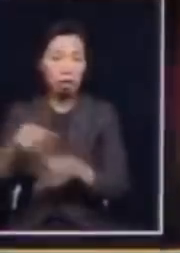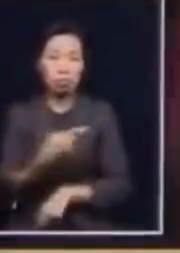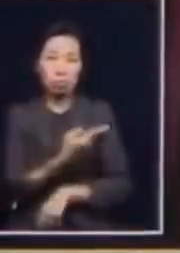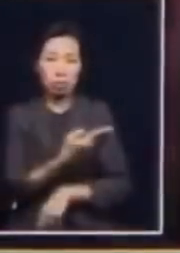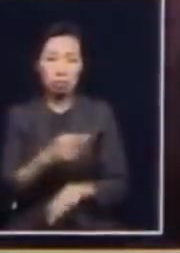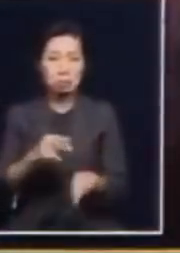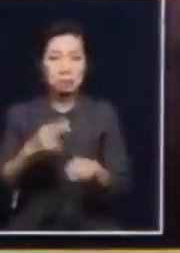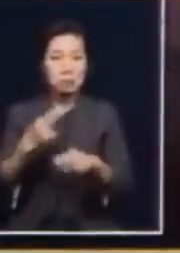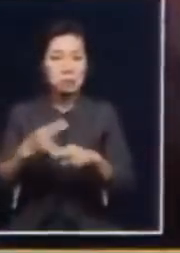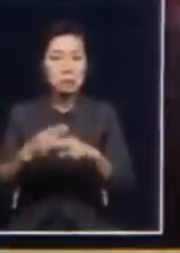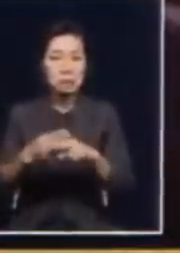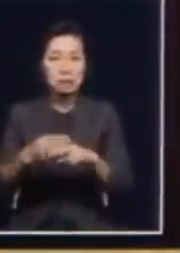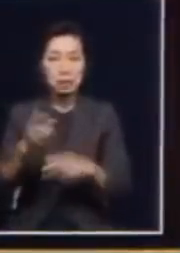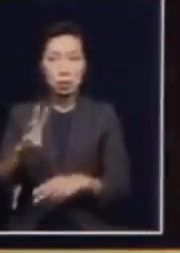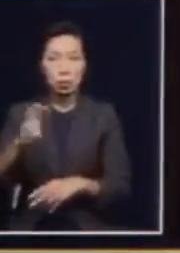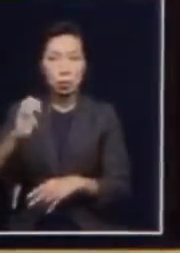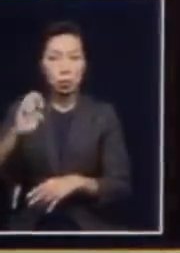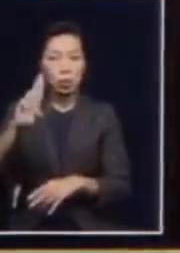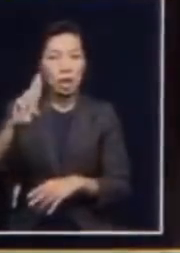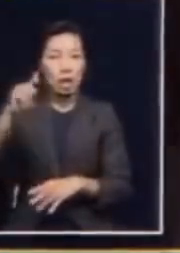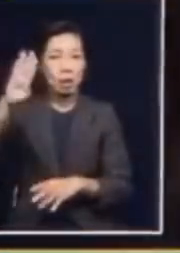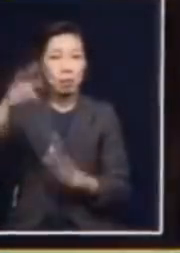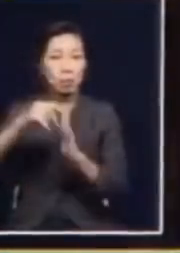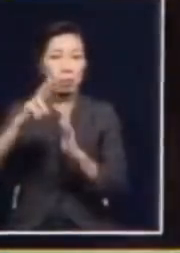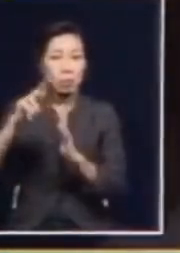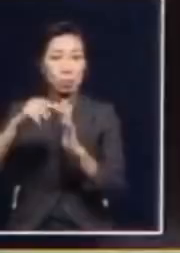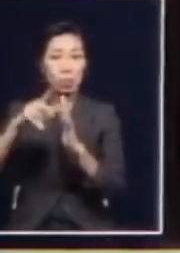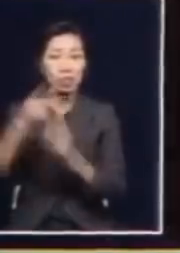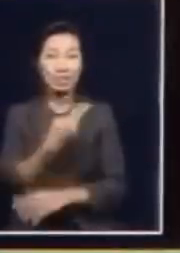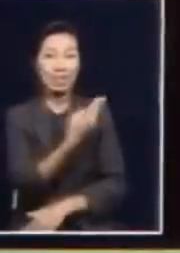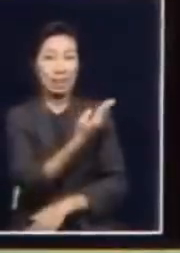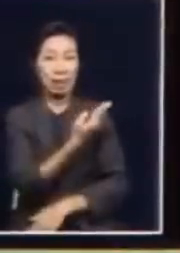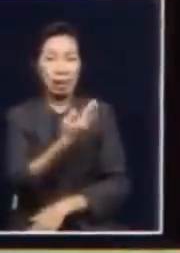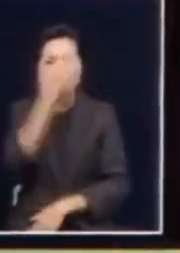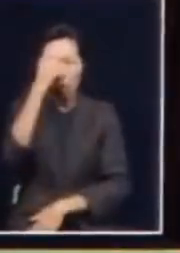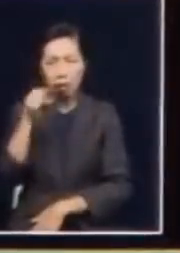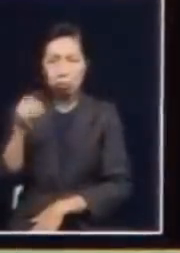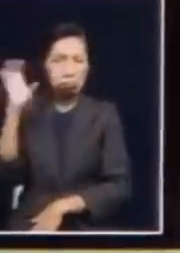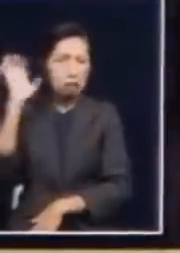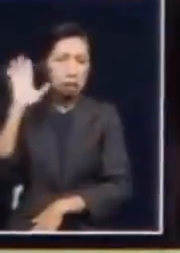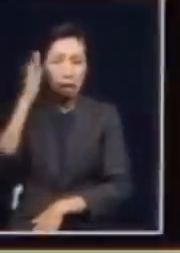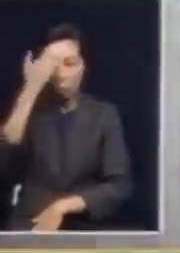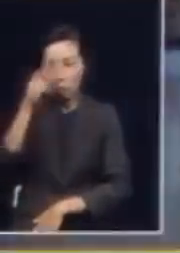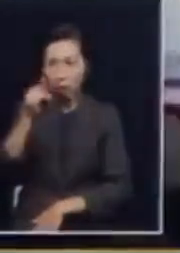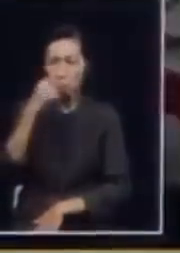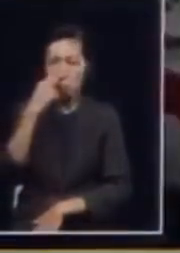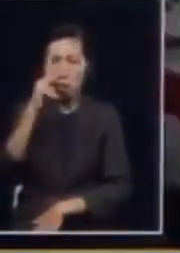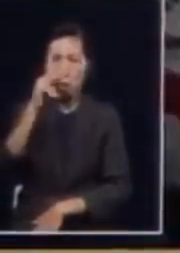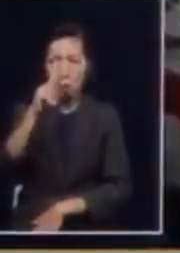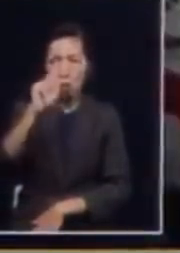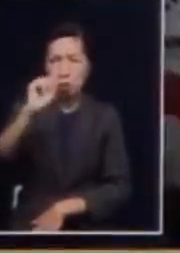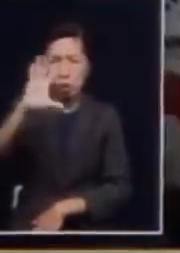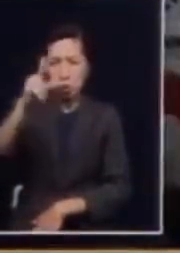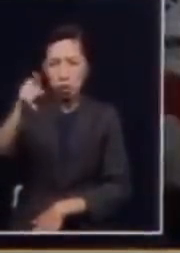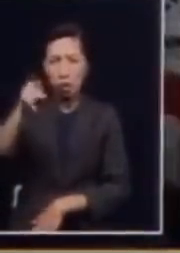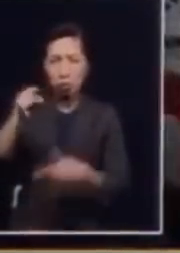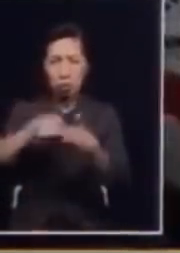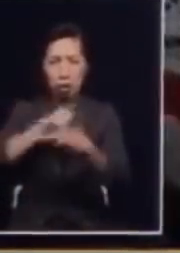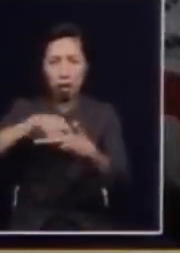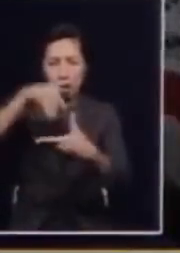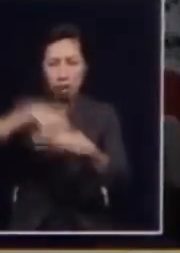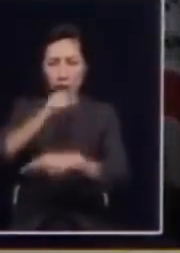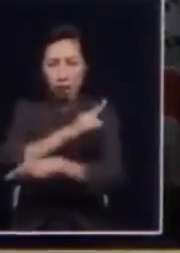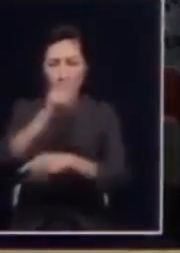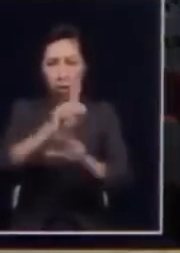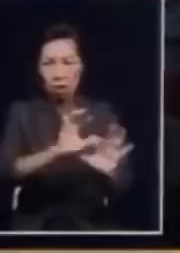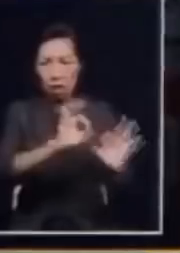วีรบุรุษนาแก่ด้วยสาเหตุเป็นเพราะคณะรักษาความสงบแห่งชาติหรือคสช.พยายามเลื่อนเลือกตั้งมาแล้วหลายครั้งและเหตุ